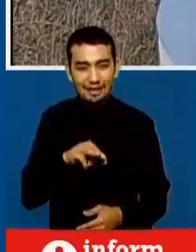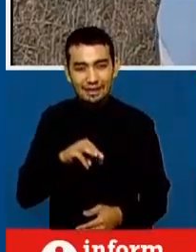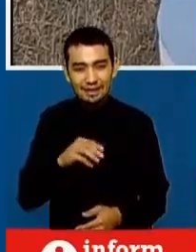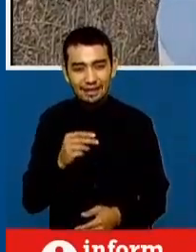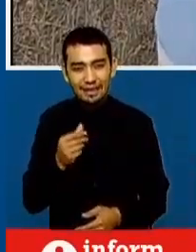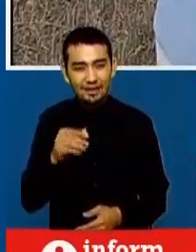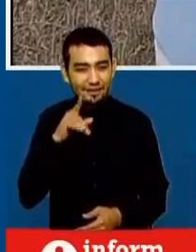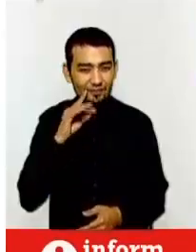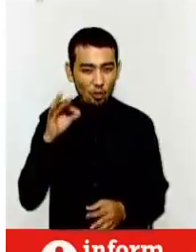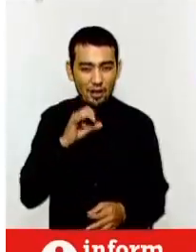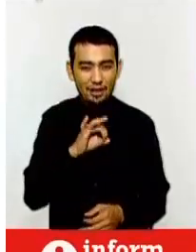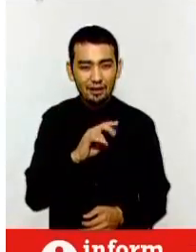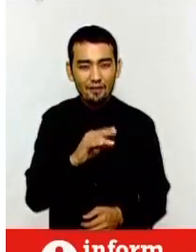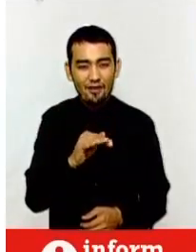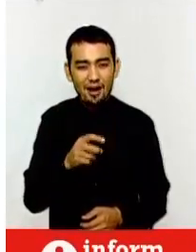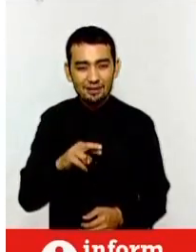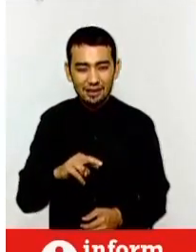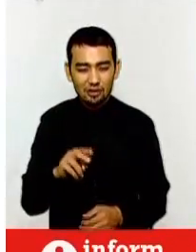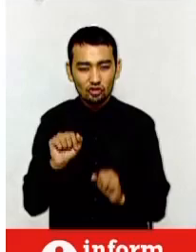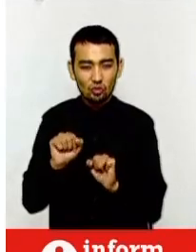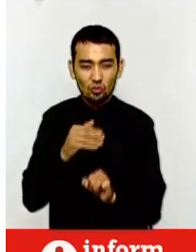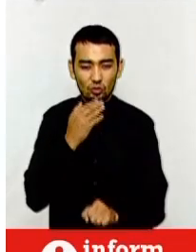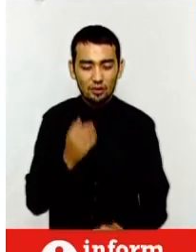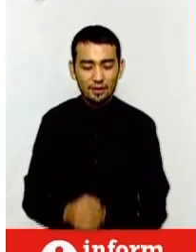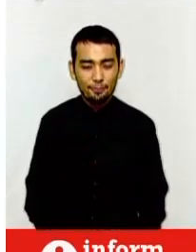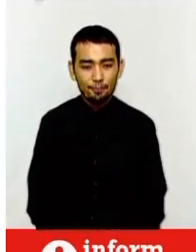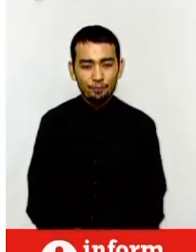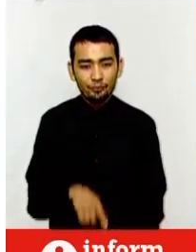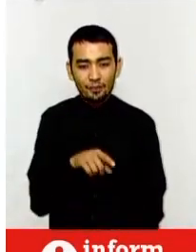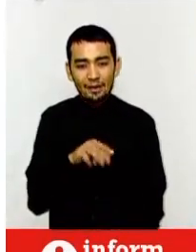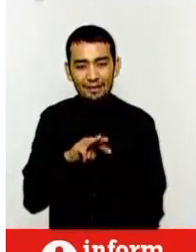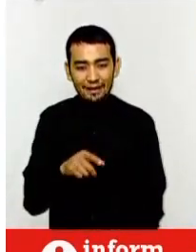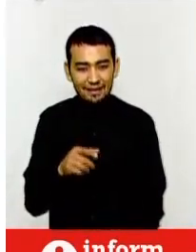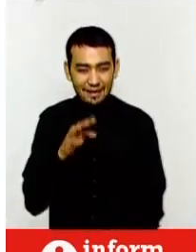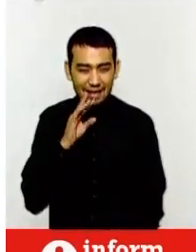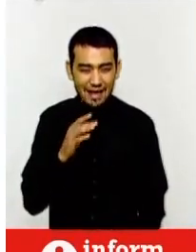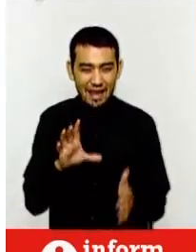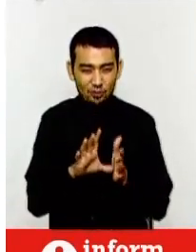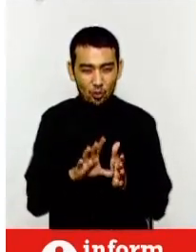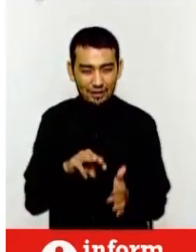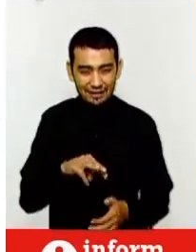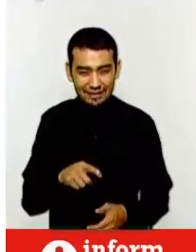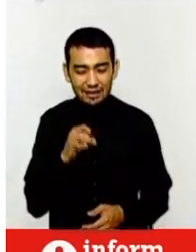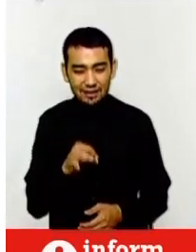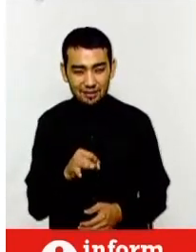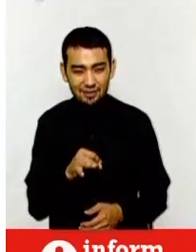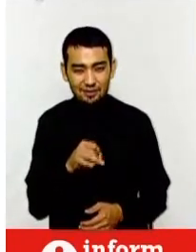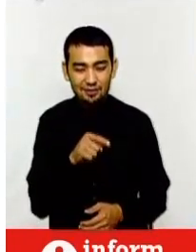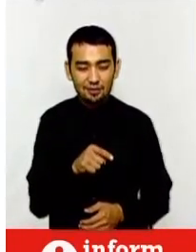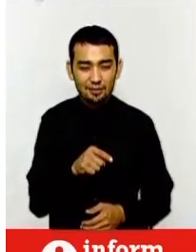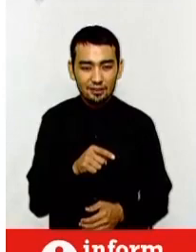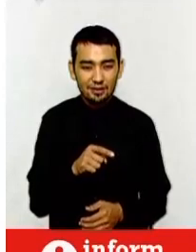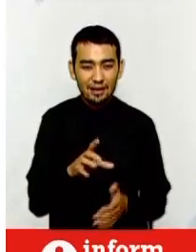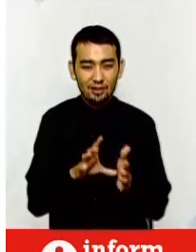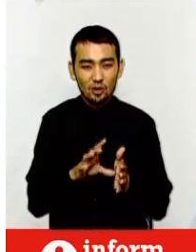защищены от информации. По цифровому тенге ожидается, что не будут начисляться проценты. То есть это означает, что